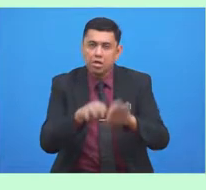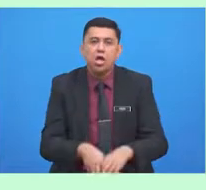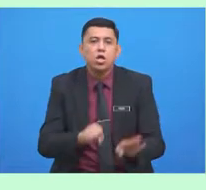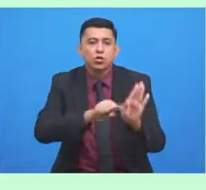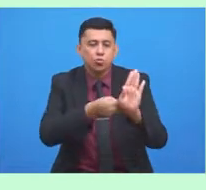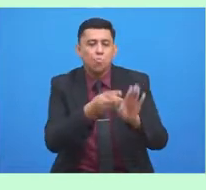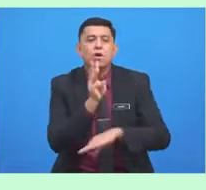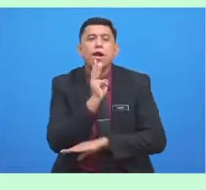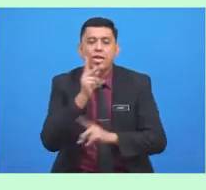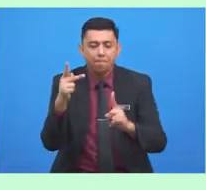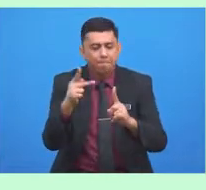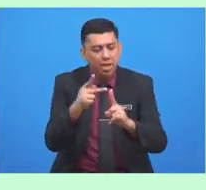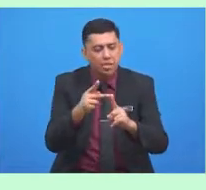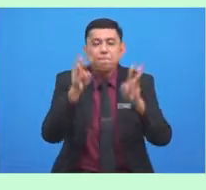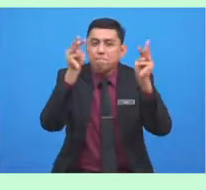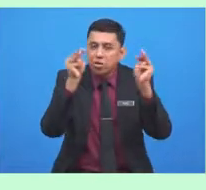kepada manusia.